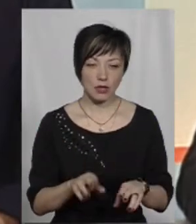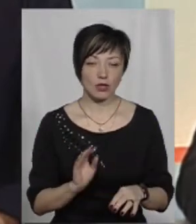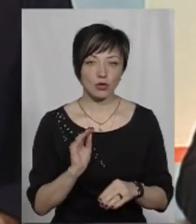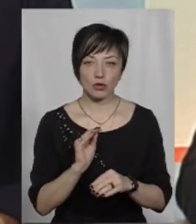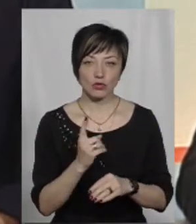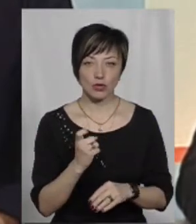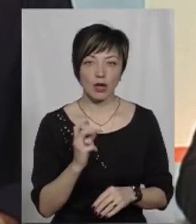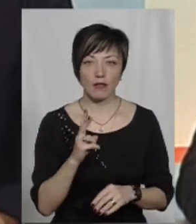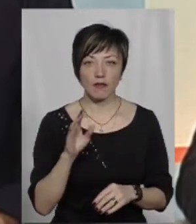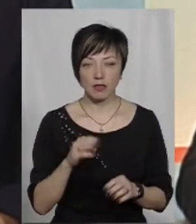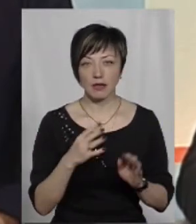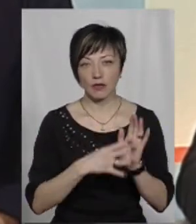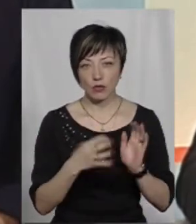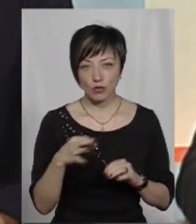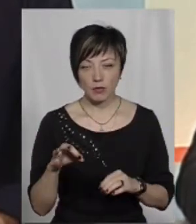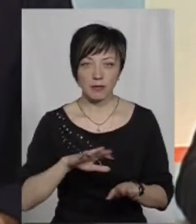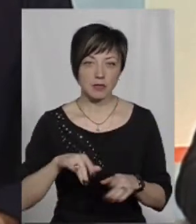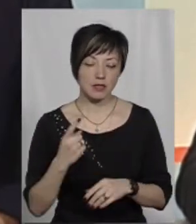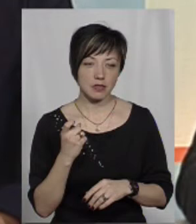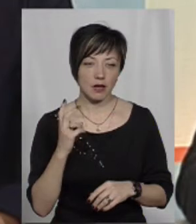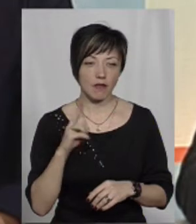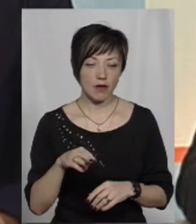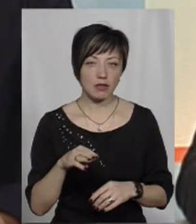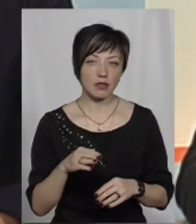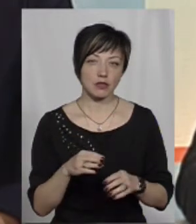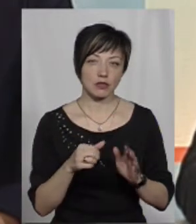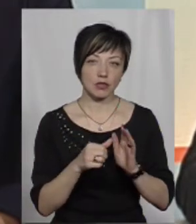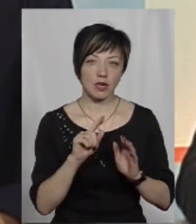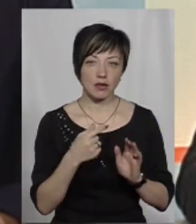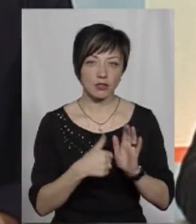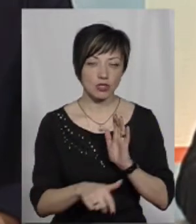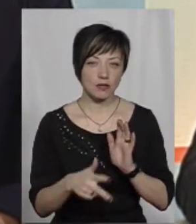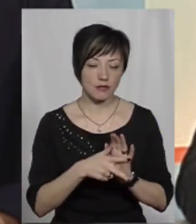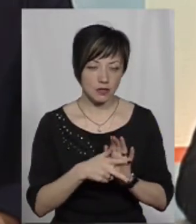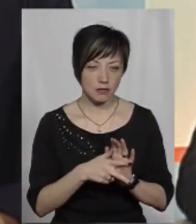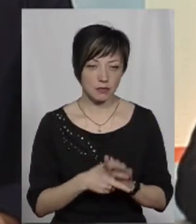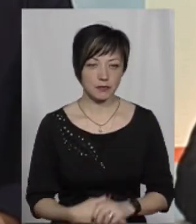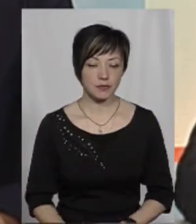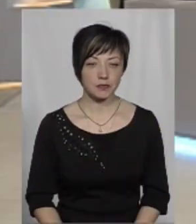до 100 кВт-годин 90 копійок, після 100 кВт-годин гривня 68.